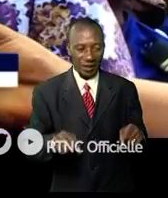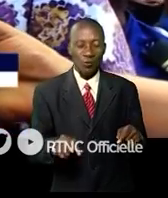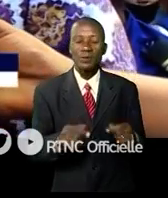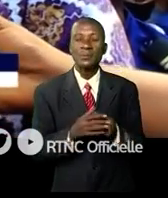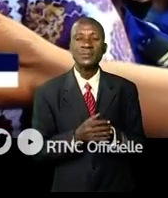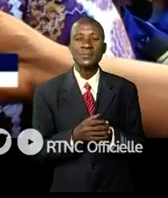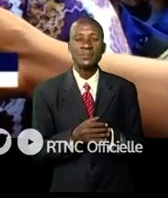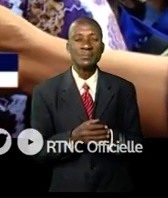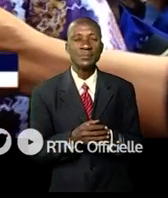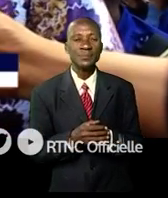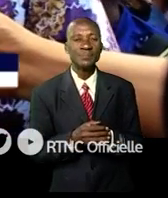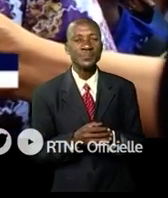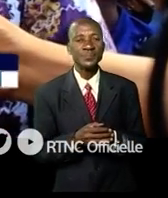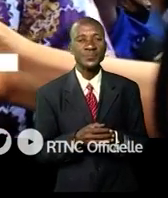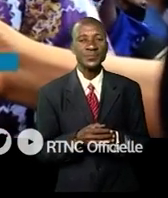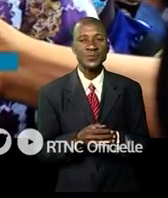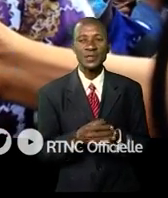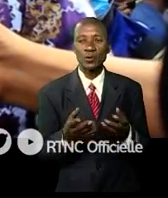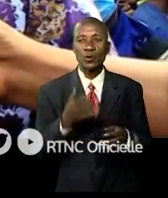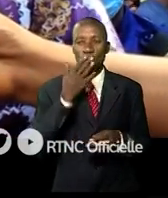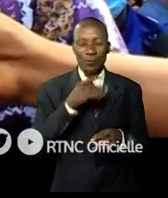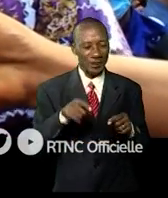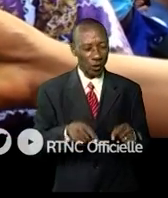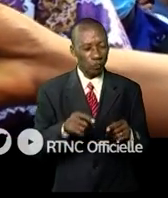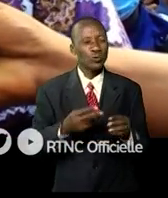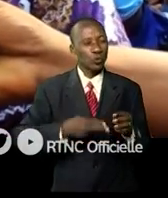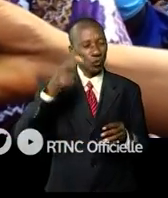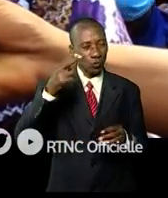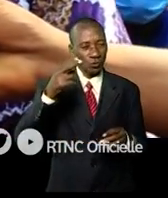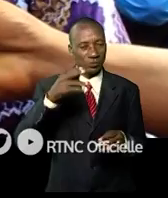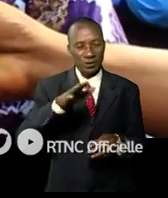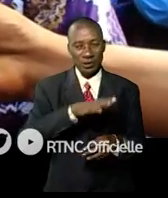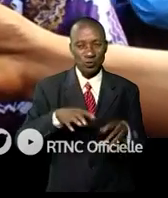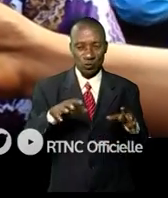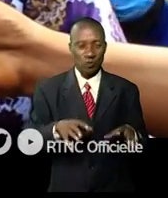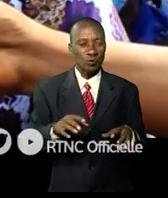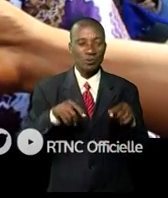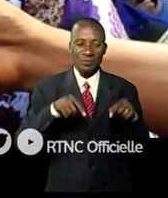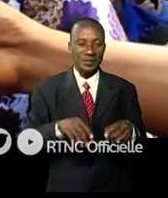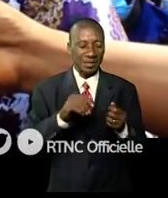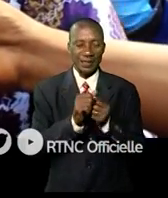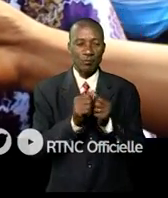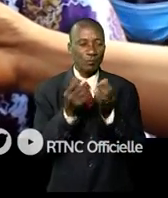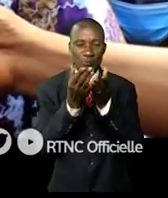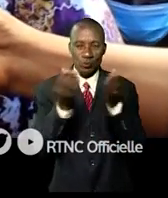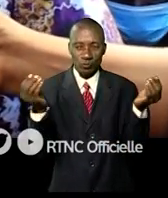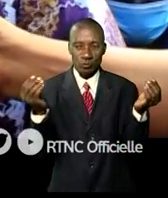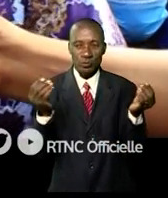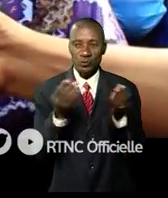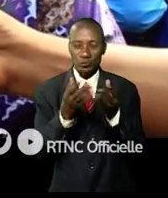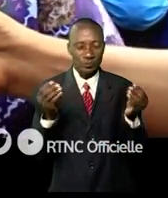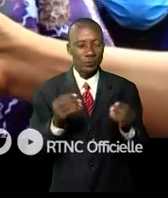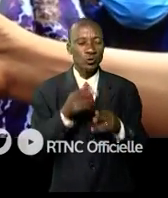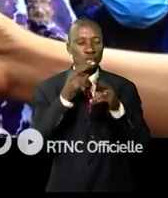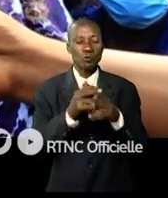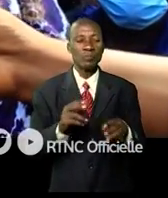tertiaire qui dépend du niveau national. Donc on a résolu le problème de gestion en nommant un nouveau comité qui